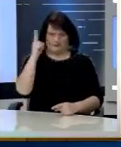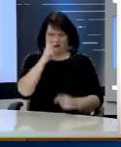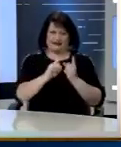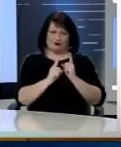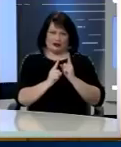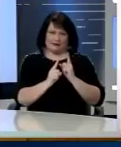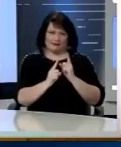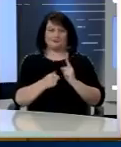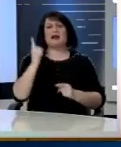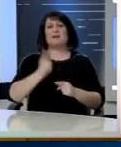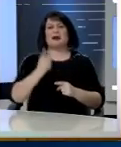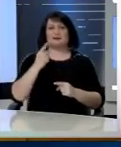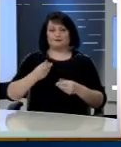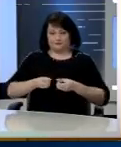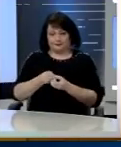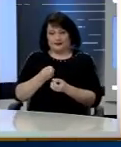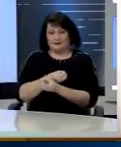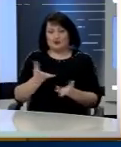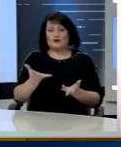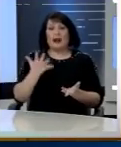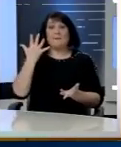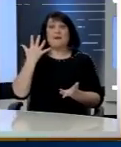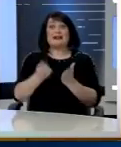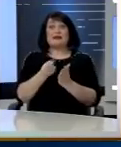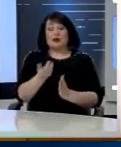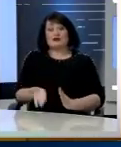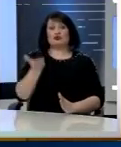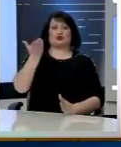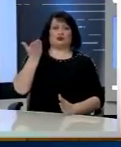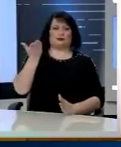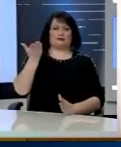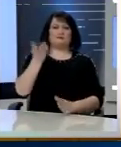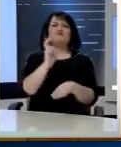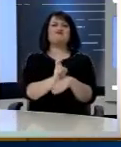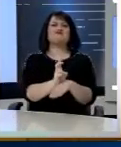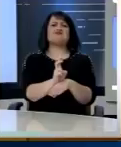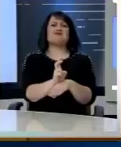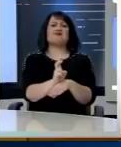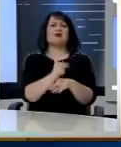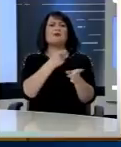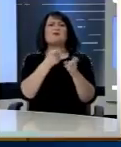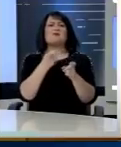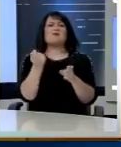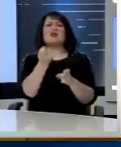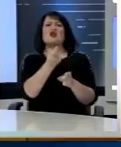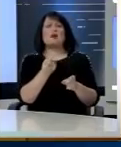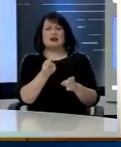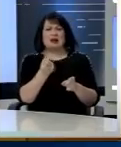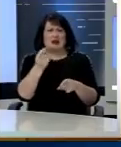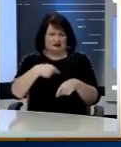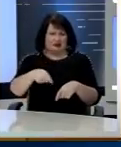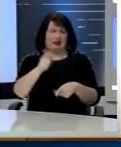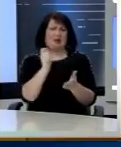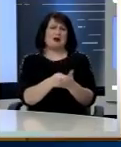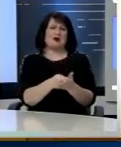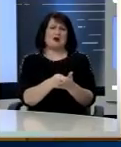Έγινε μία προσφορά σε πενταπλάσια από τη τιμή αγοράς απαξιωμένων πυρομαχικών, τα οποία θα πληρώναμε σε λίγα χρόνια για να τα καταστρέψουμε,